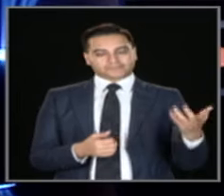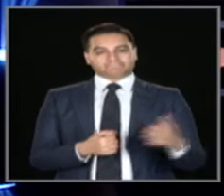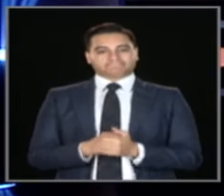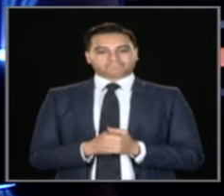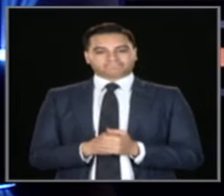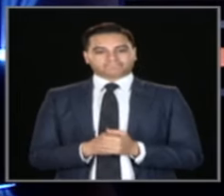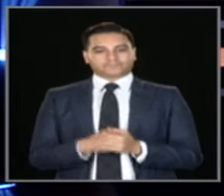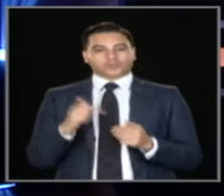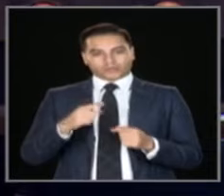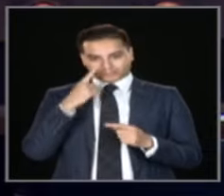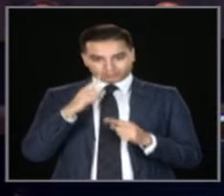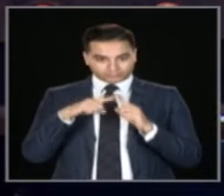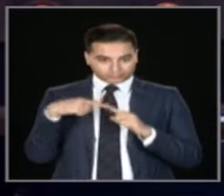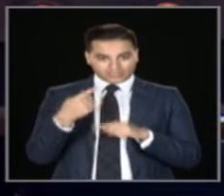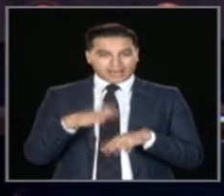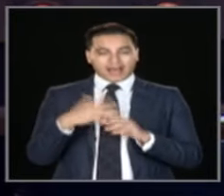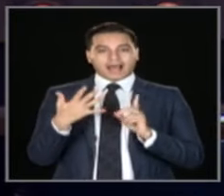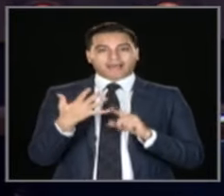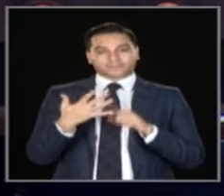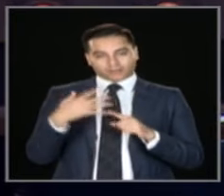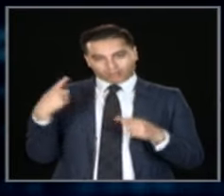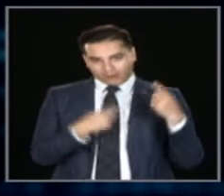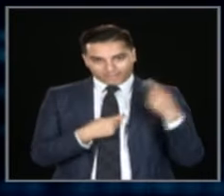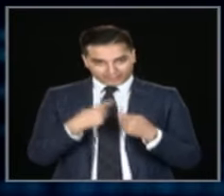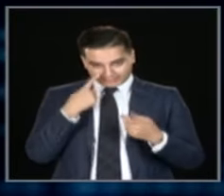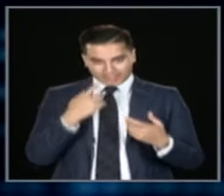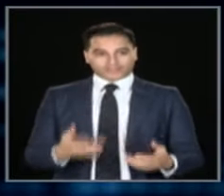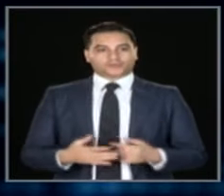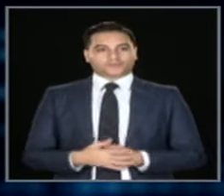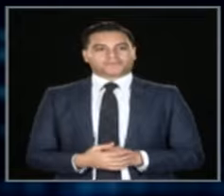55. ودلوقتي مع الفقره الخامسه، فقره ضربات جزاء.